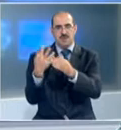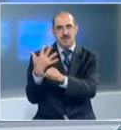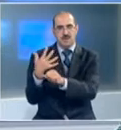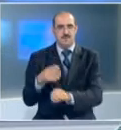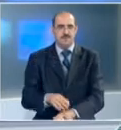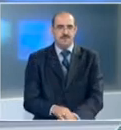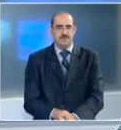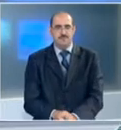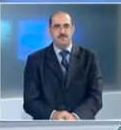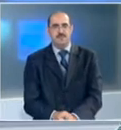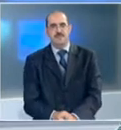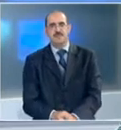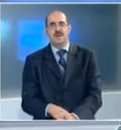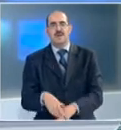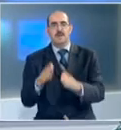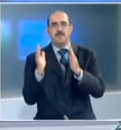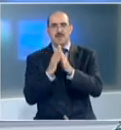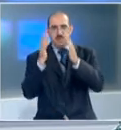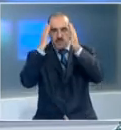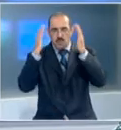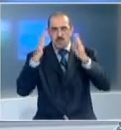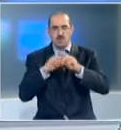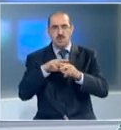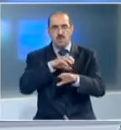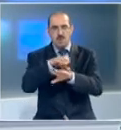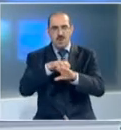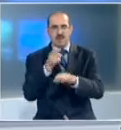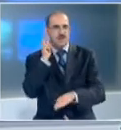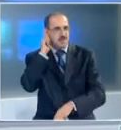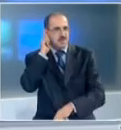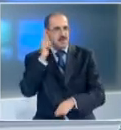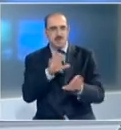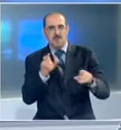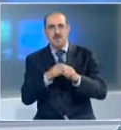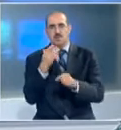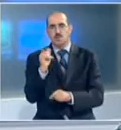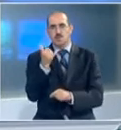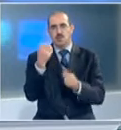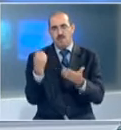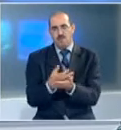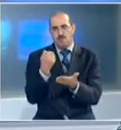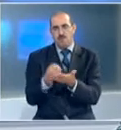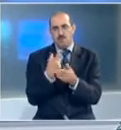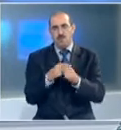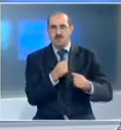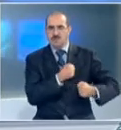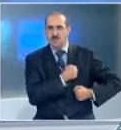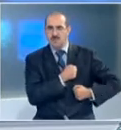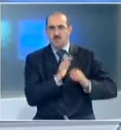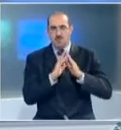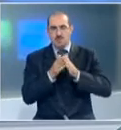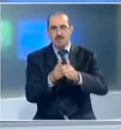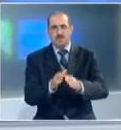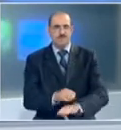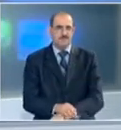2015، نظمت بدار الثقافة عبد القادر علولة بولاية تلمسان فعاليات الأيام الإعلامية حول القوات البحرية،